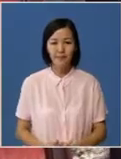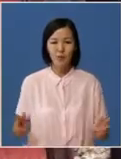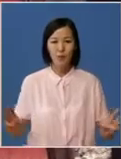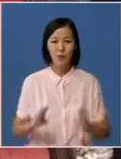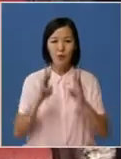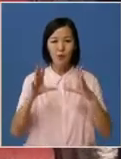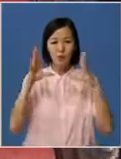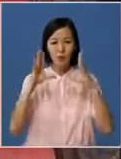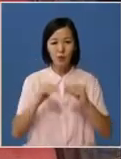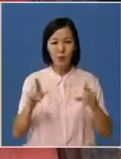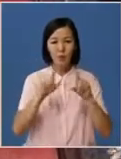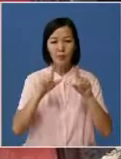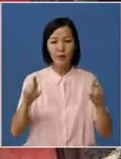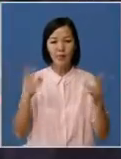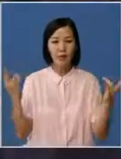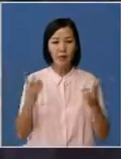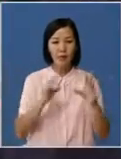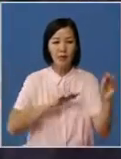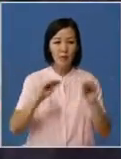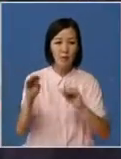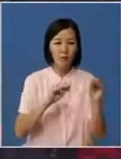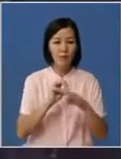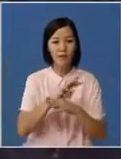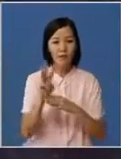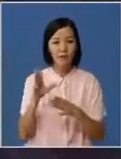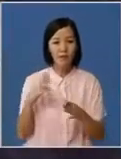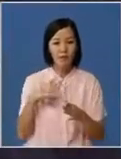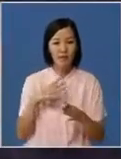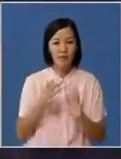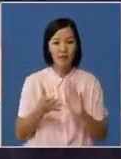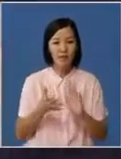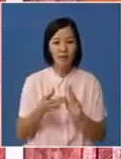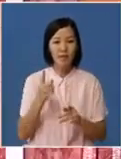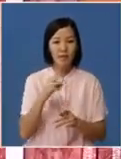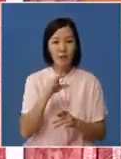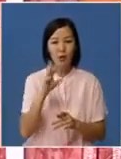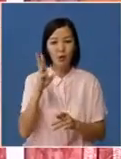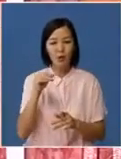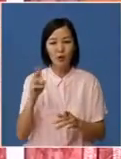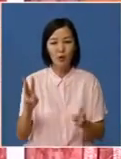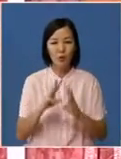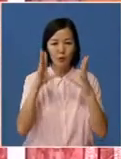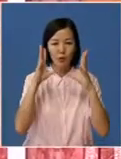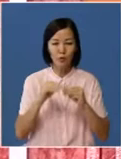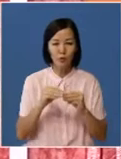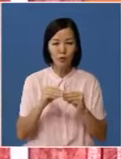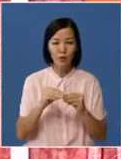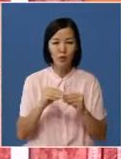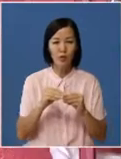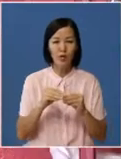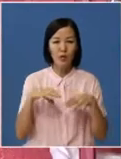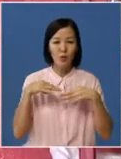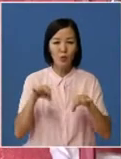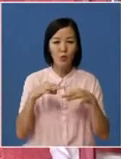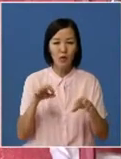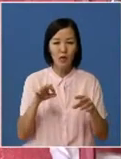сөндіру бекеті барлық қажетті жабдықтармен қамтамасыз етілген. Мұнда сыйымдылығы 1 тонна болатын өрт сөндіру құрылғысы бар көлік арбасы